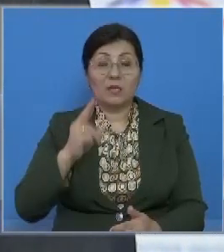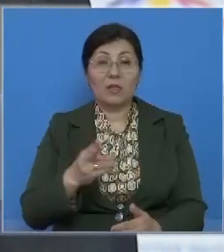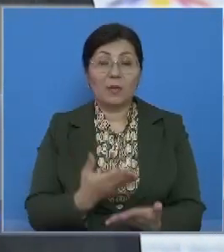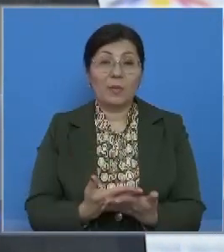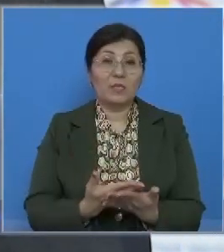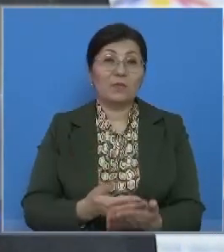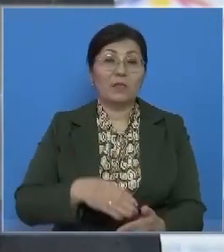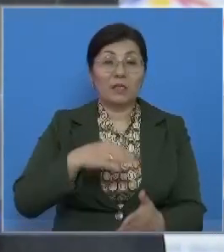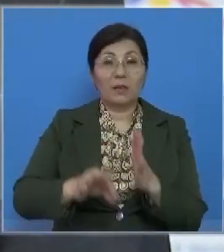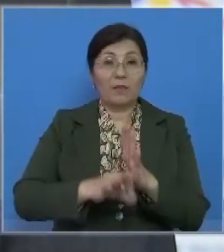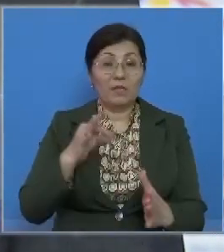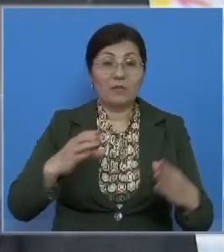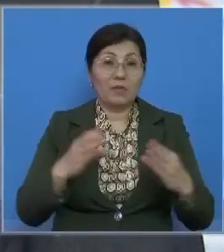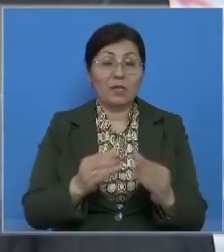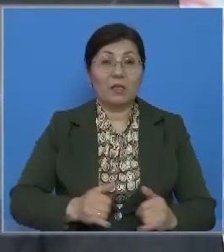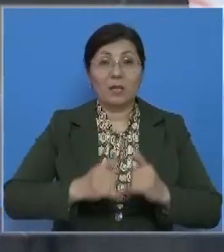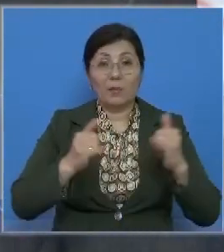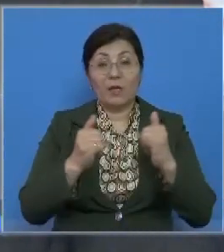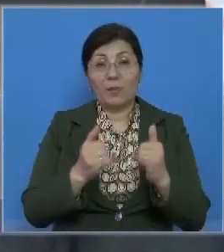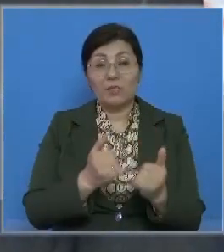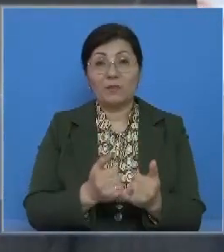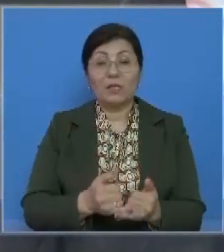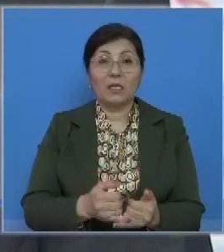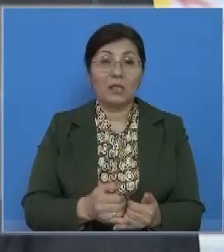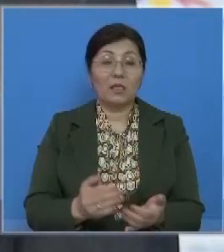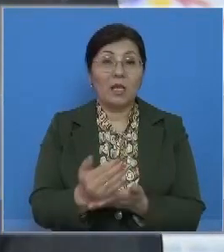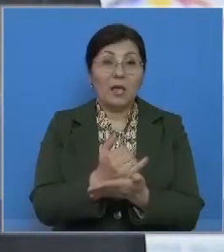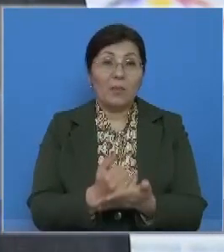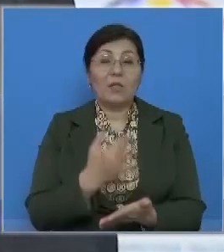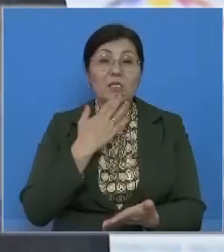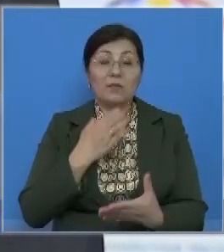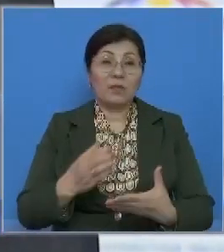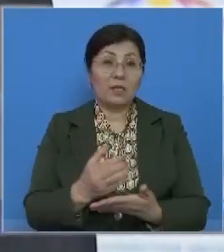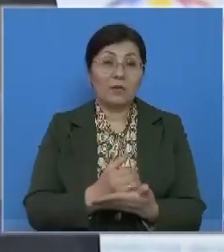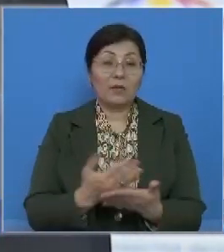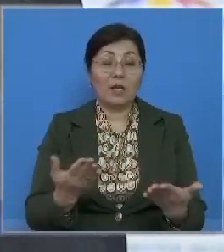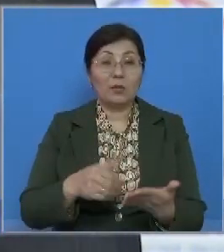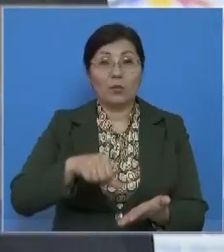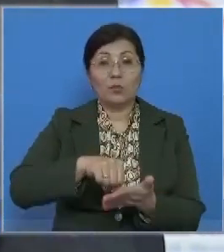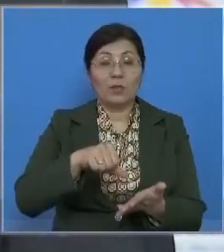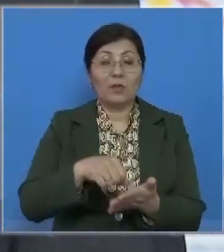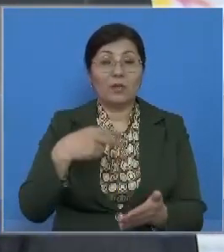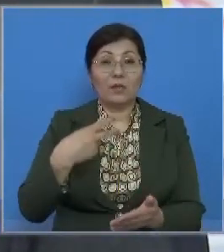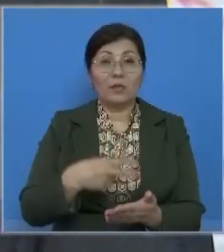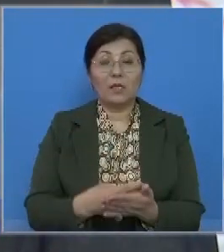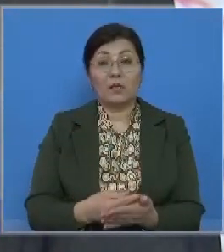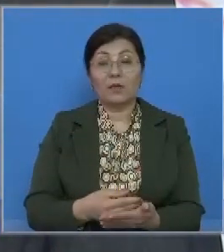Казахстана станут отборочным этапом для формирования национальной сборной, которая выступит на Паралимпиаде в Париже в 2024 году.